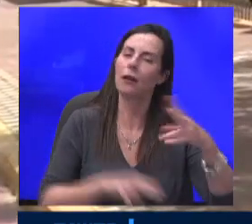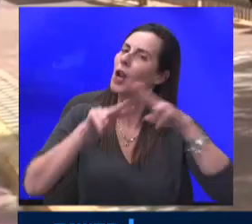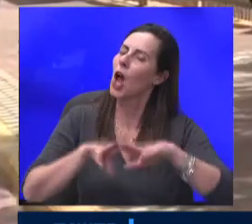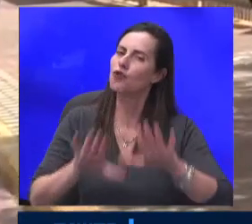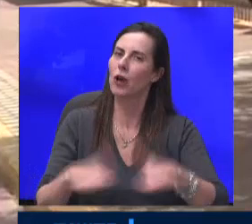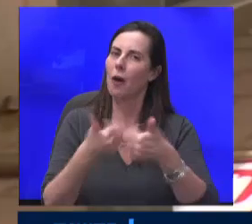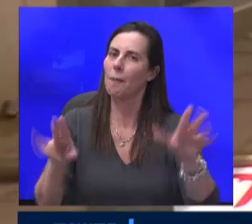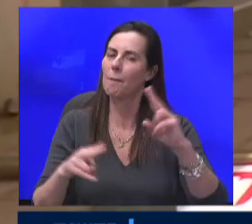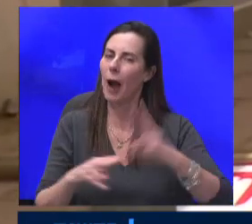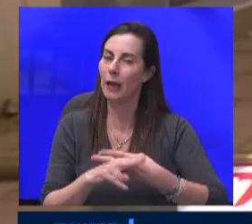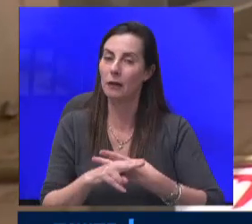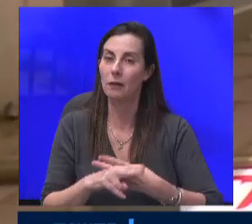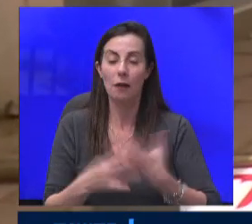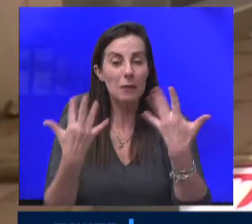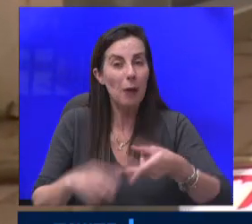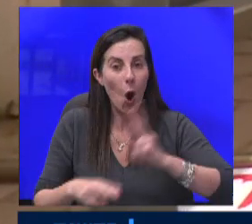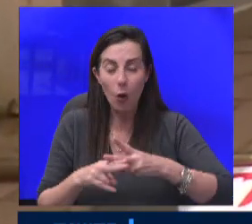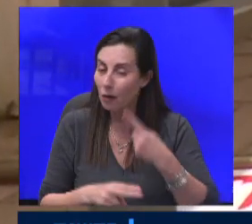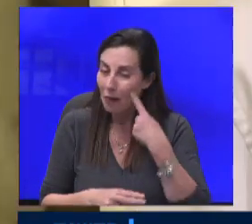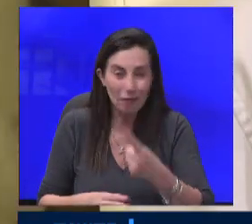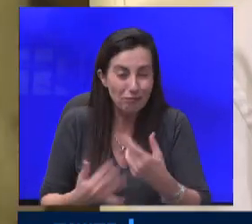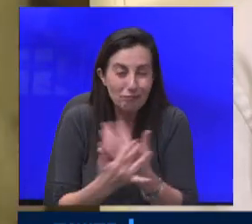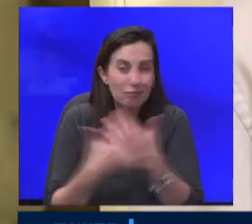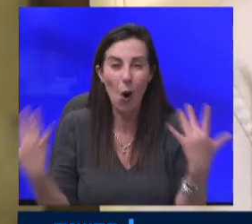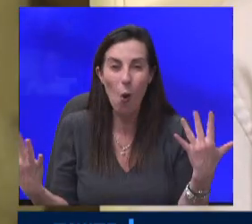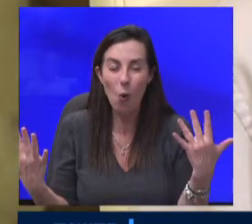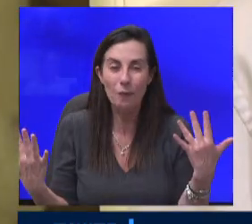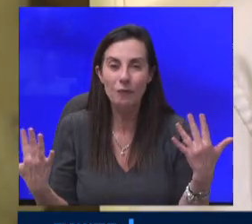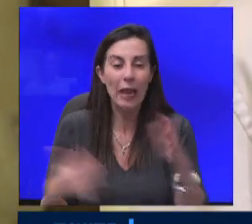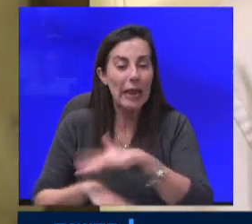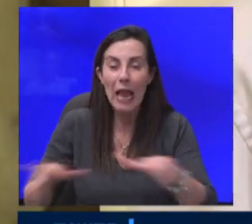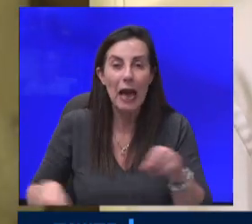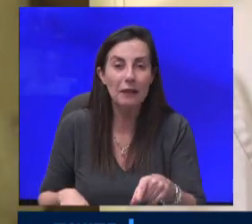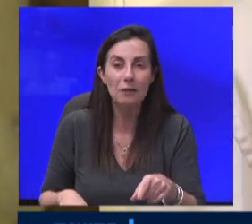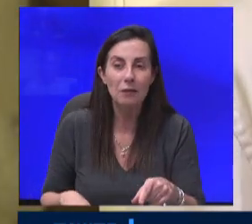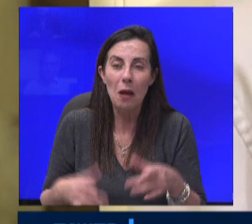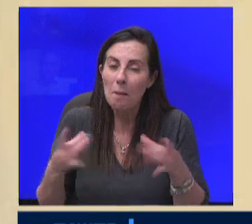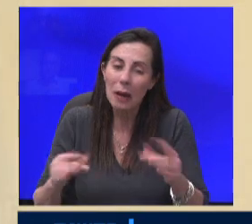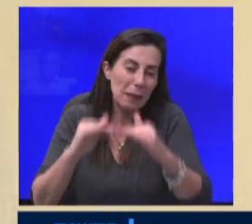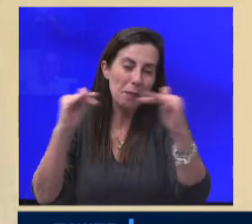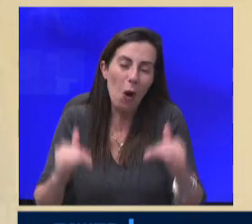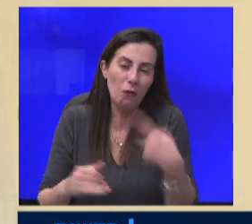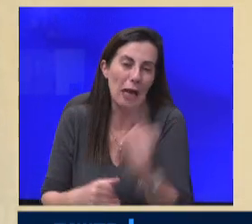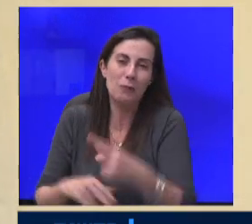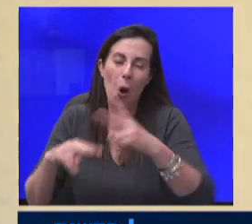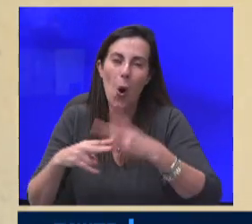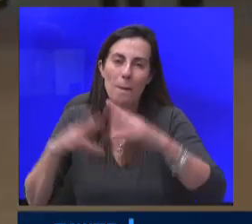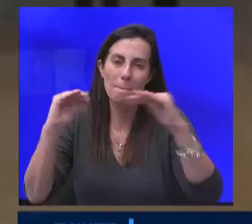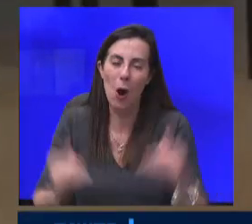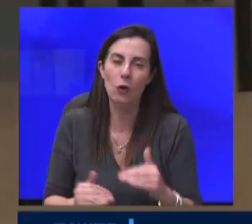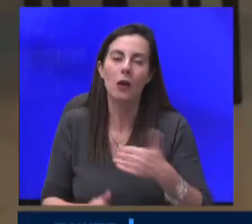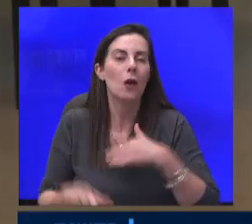החינוכיות. נתוני התחלואה מראים במפורש שהילדים האלה מדביקים פחות ונדבקים פחות. אנחנו